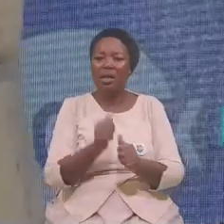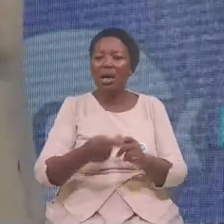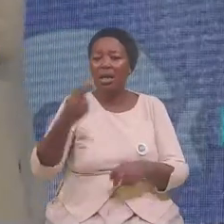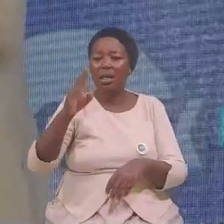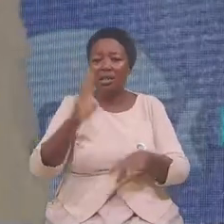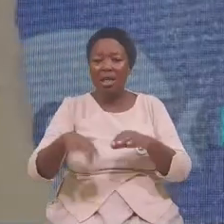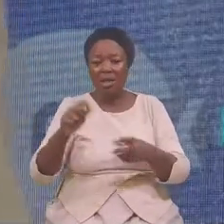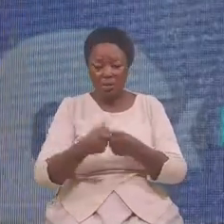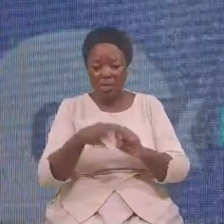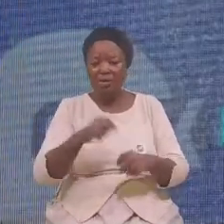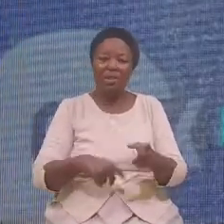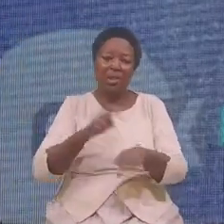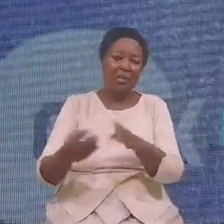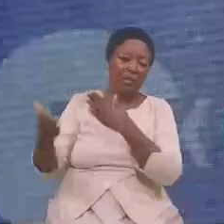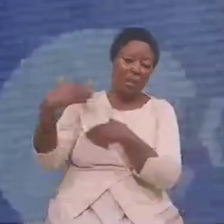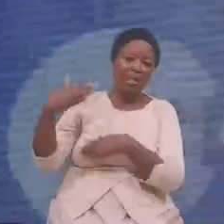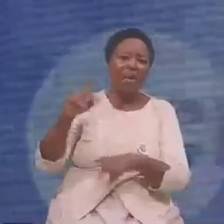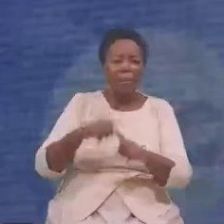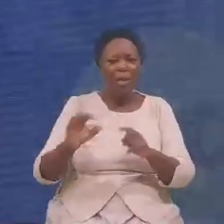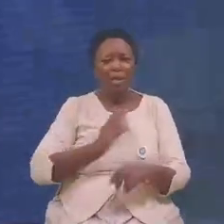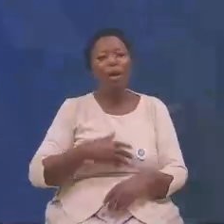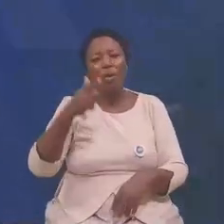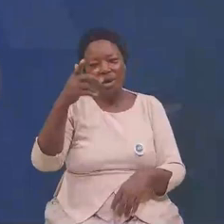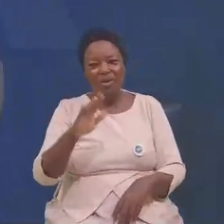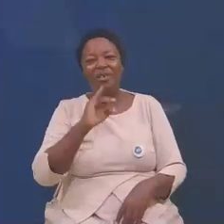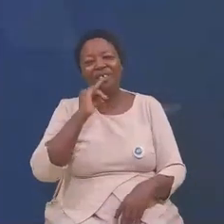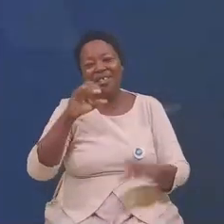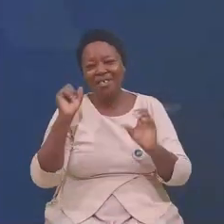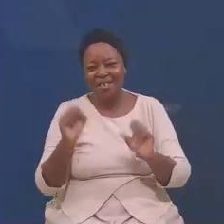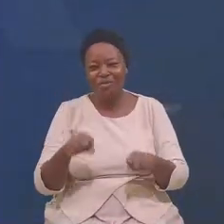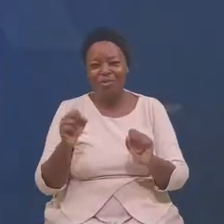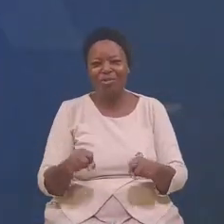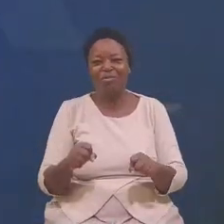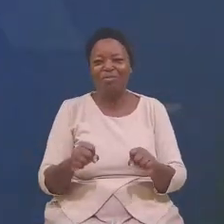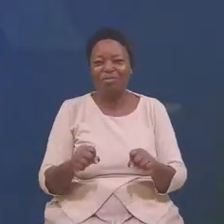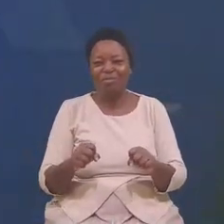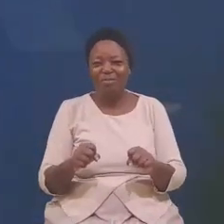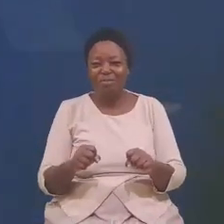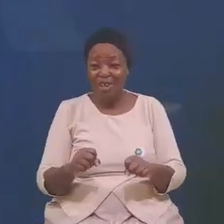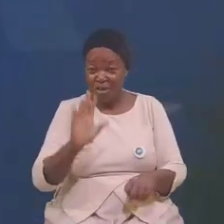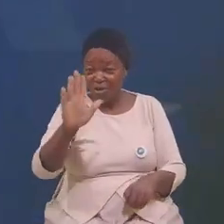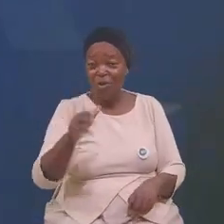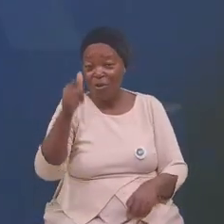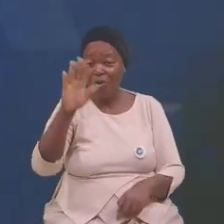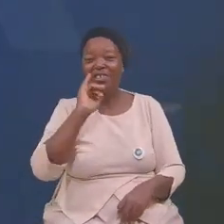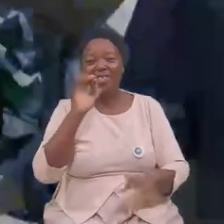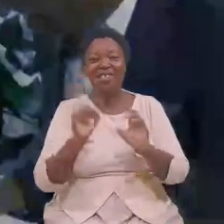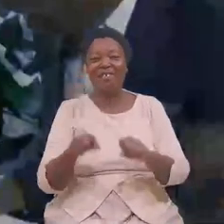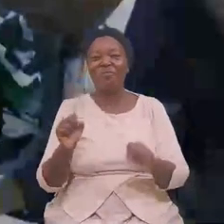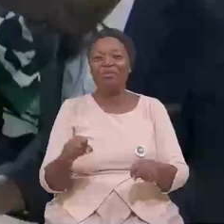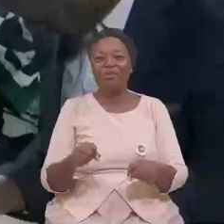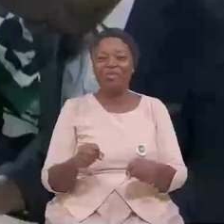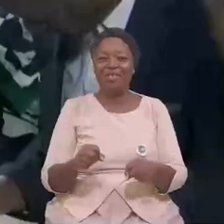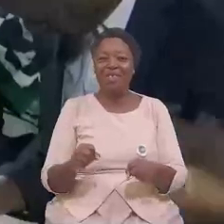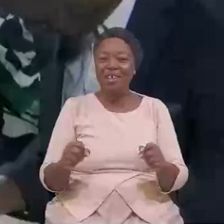du passé. Mais notre Dieu est capable. Tant Dieu est capable